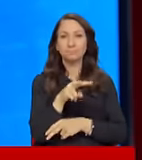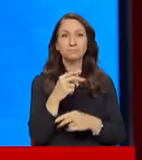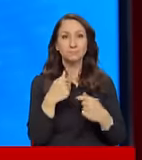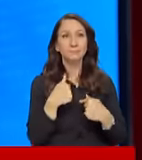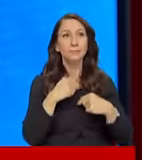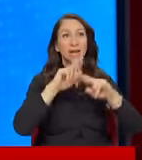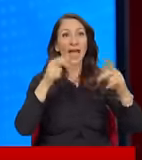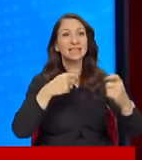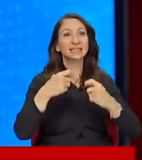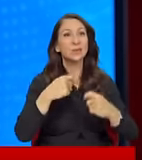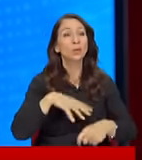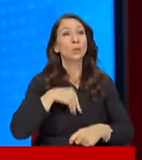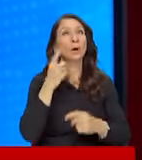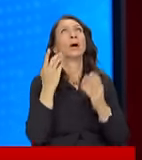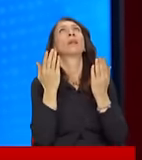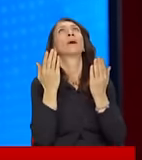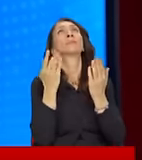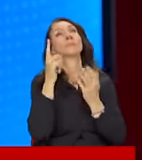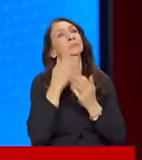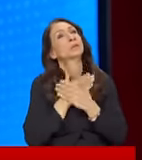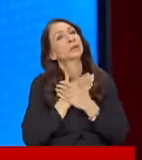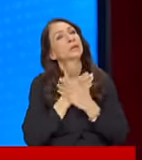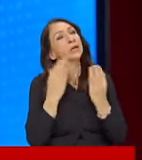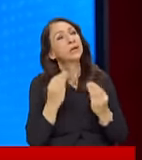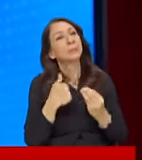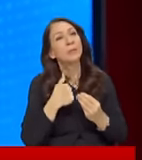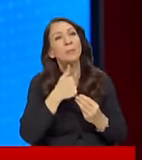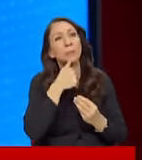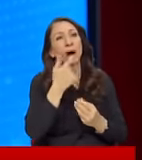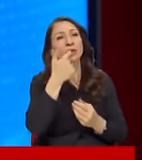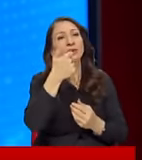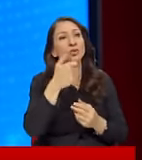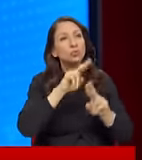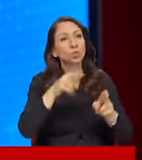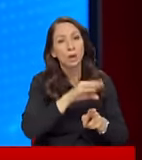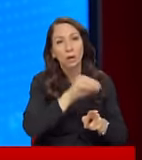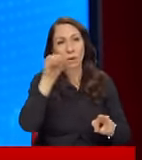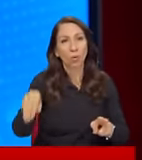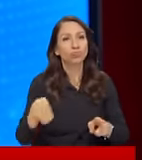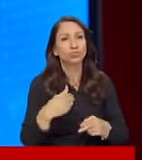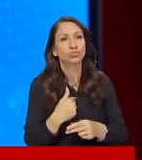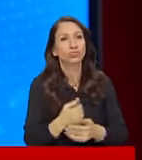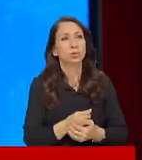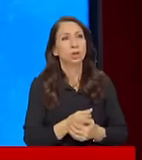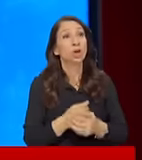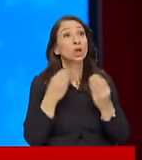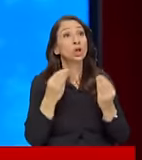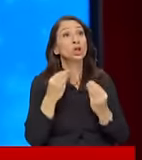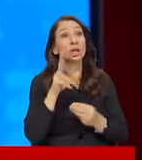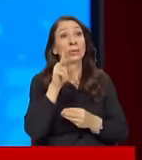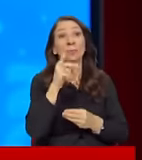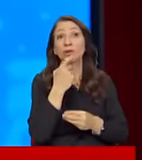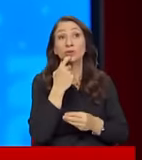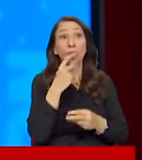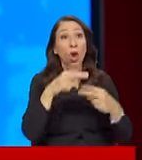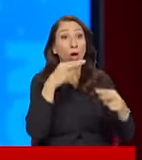bir esnaflık ruhuyla bakıyorum. Onun için diyorum Allah'ım ben iyi ki beni babam almış 6 yaşında dükkanın kepengini açtırmış. İyi ki 21